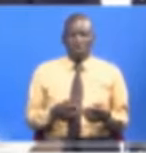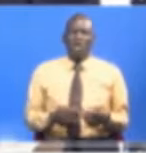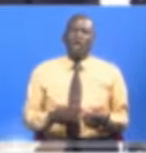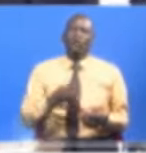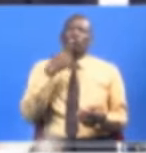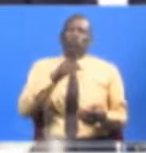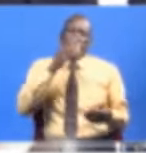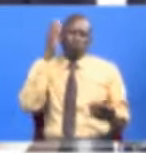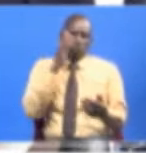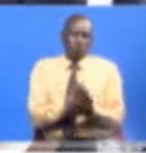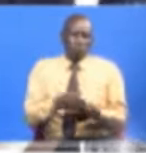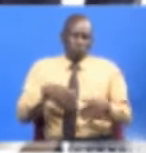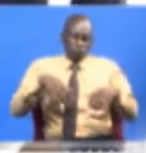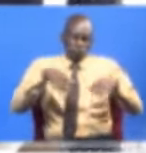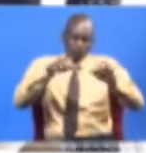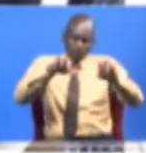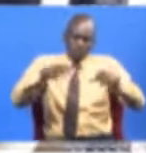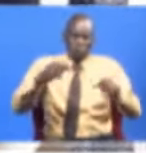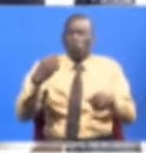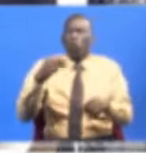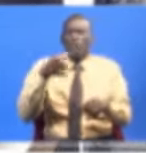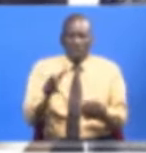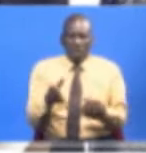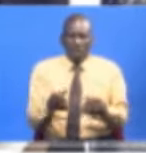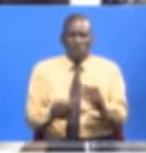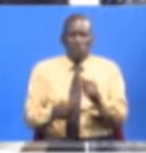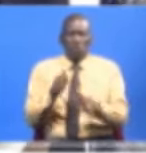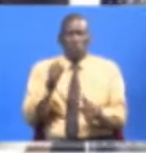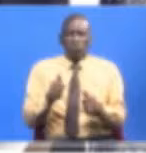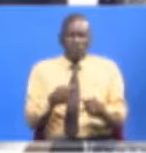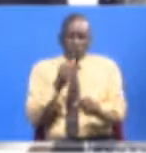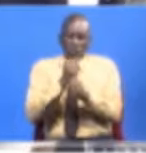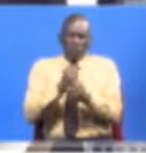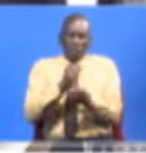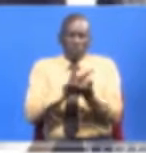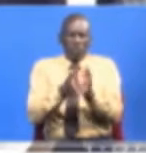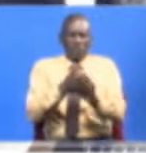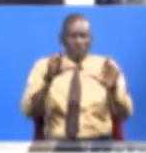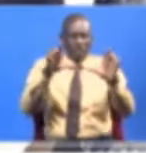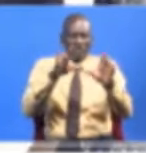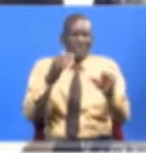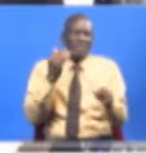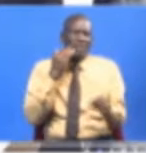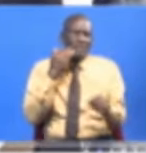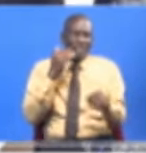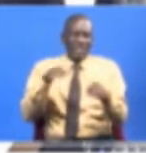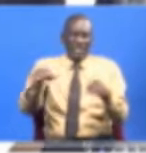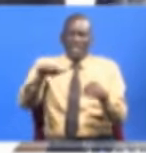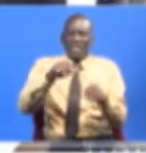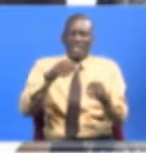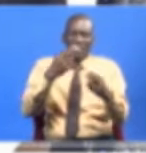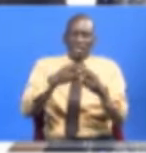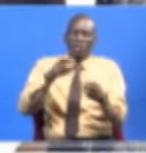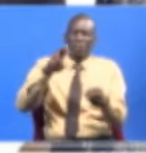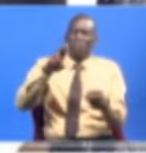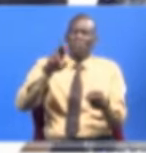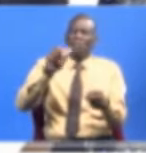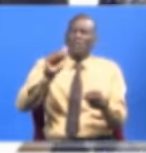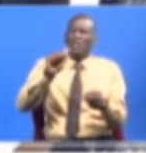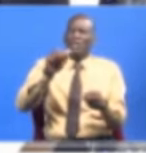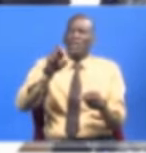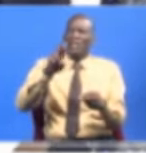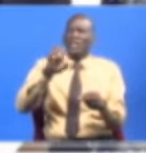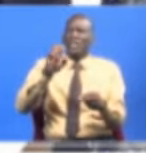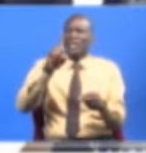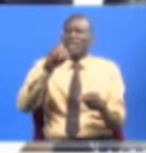hiyo maneno ya mining ambayo wamekuwa kifanya bila license huku Siaya, mbali inaitwa Rarieda. Kesi bado iko